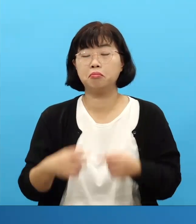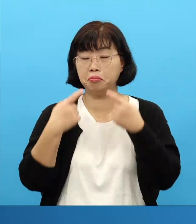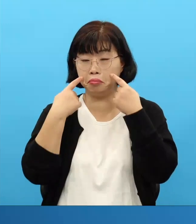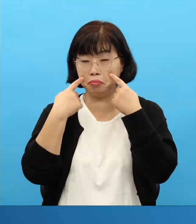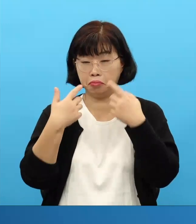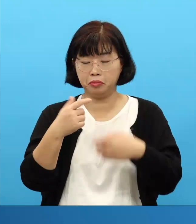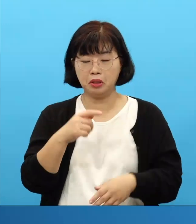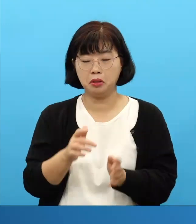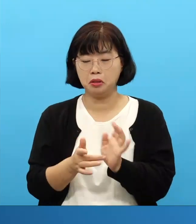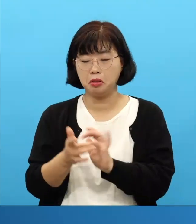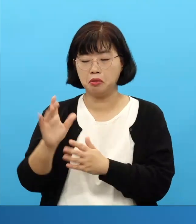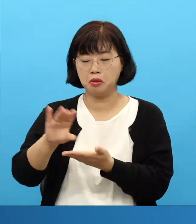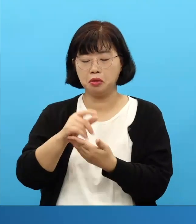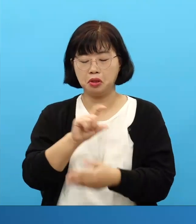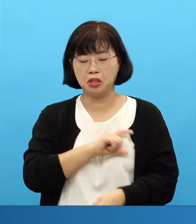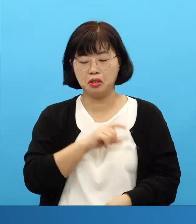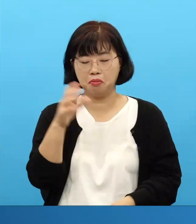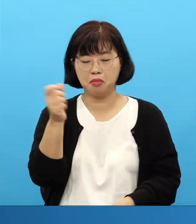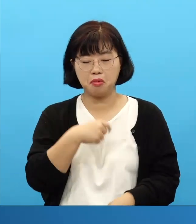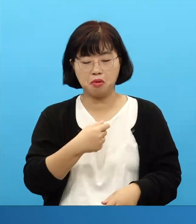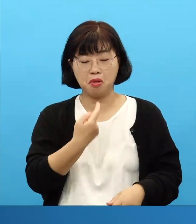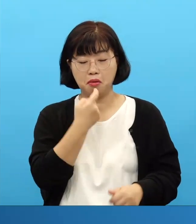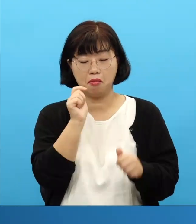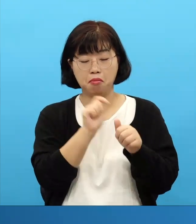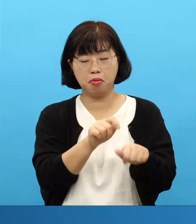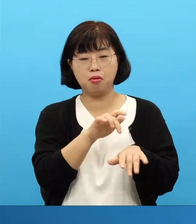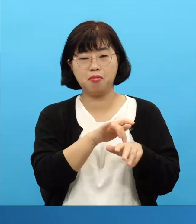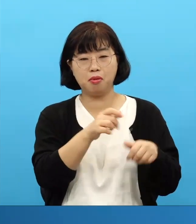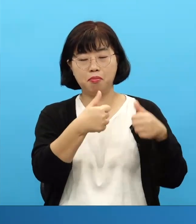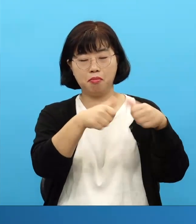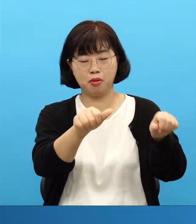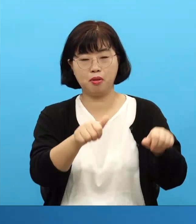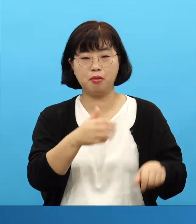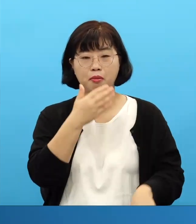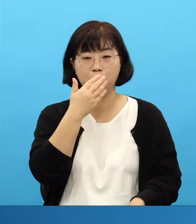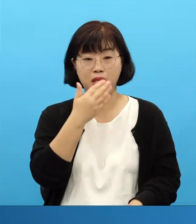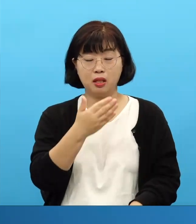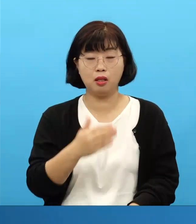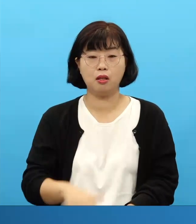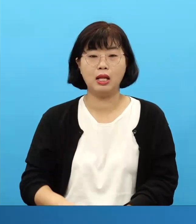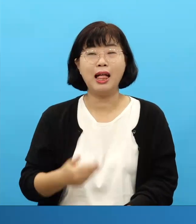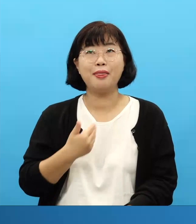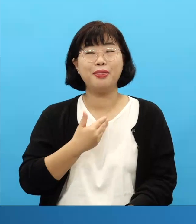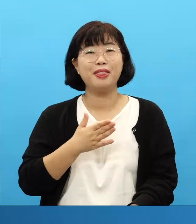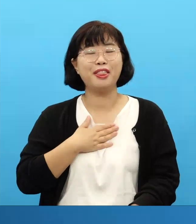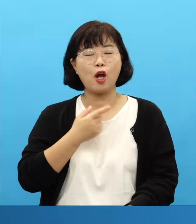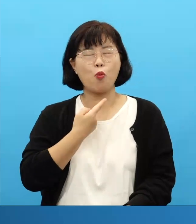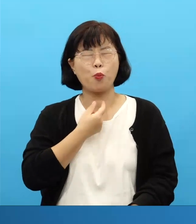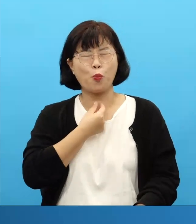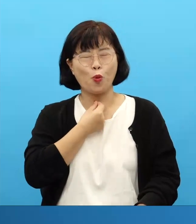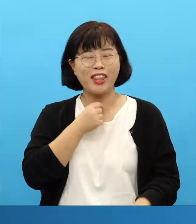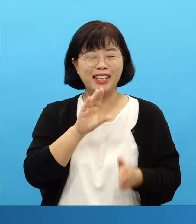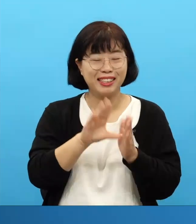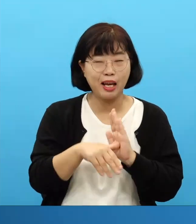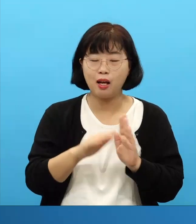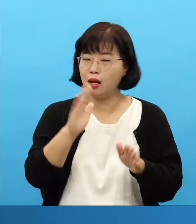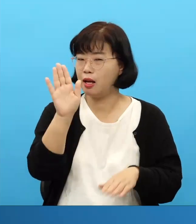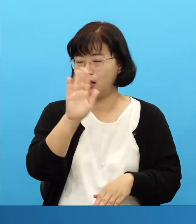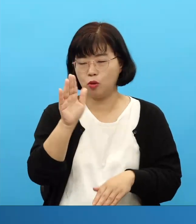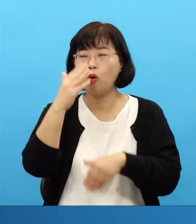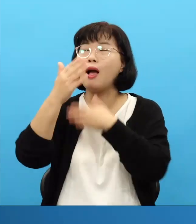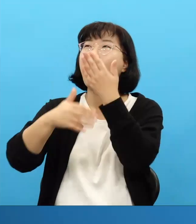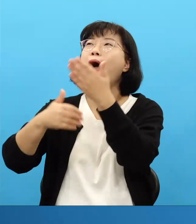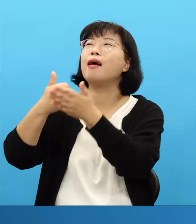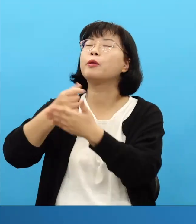undoubtedly. 걱정하지 so. 마세요. So don't. 언제 받냐? 내가 원하는 시간이 아니고요. 하나님 정확한 시간에 딱 막. That when are they going to be blocked? Not in the time